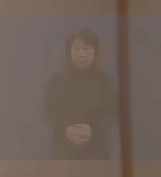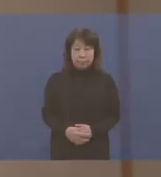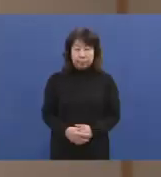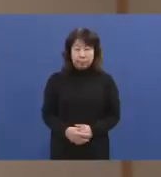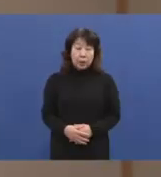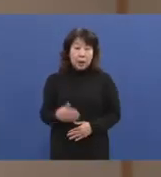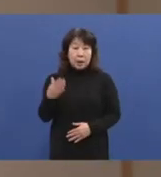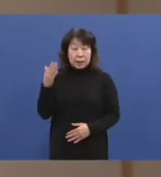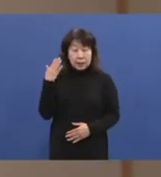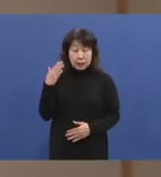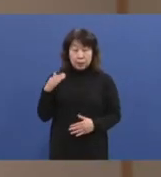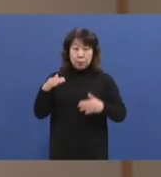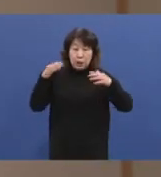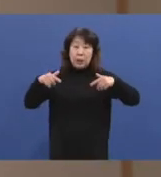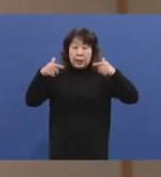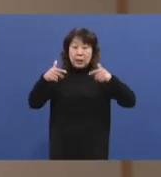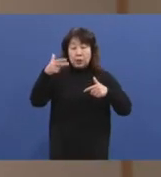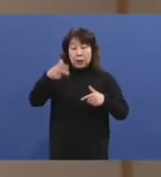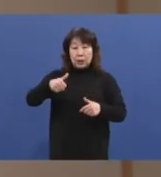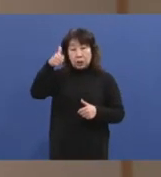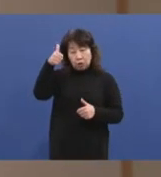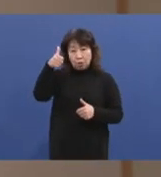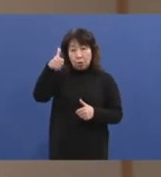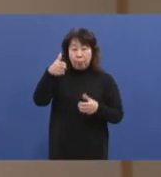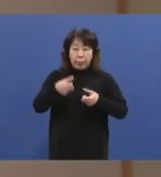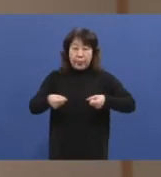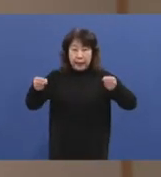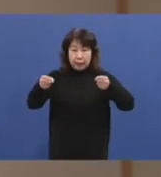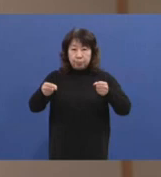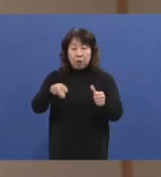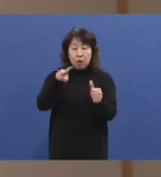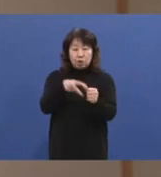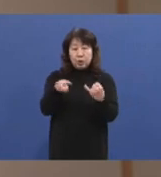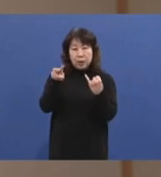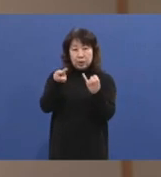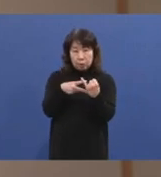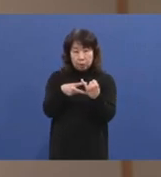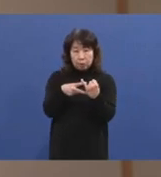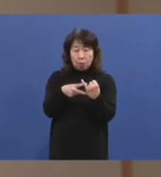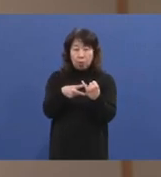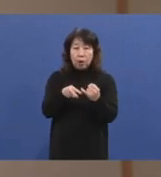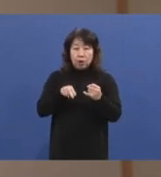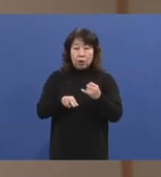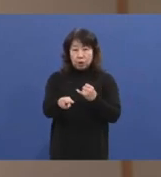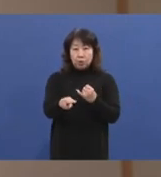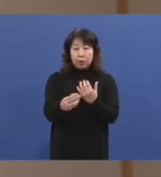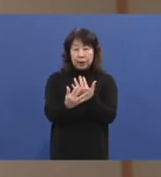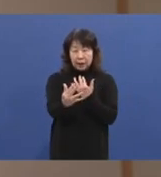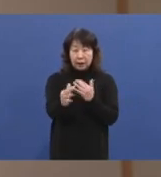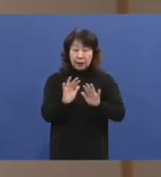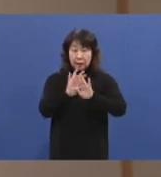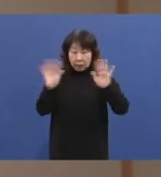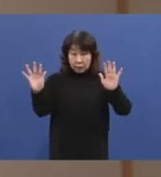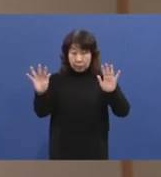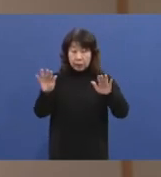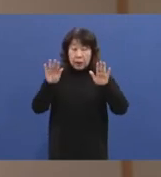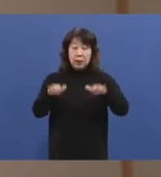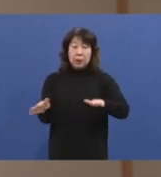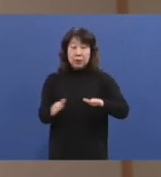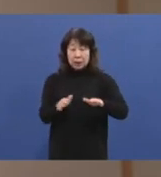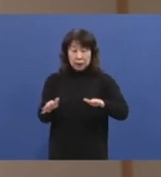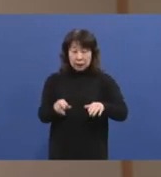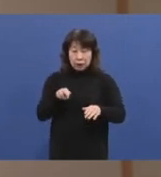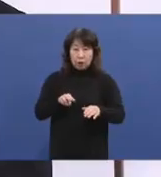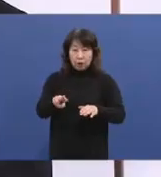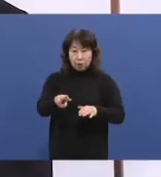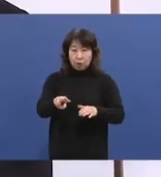先日も高槻市長杯少年少女将棋大会が開かれるなど、最近将棋振興の取り組みが活発のように感じられ